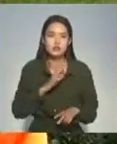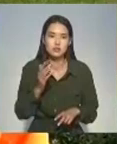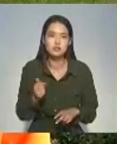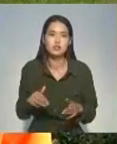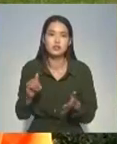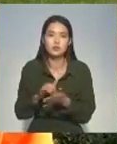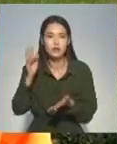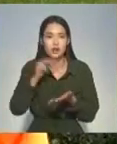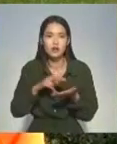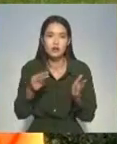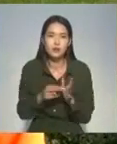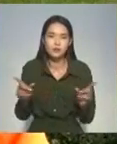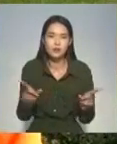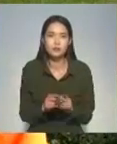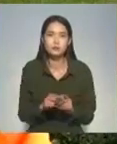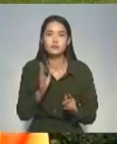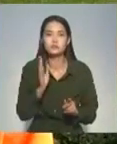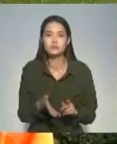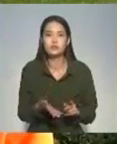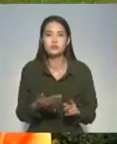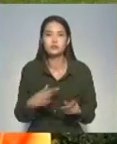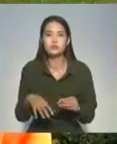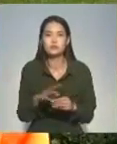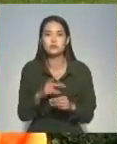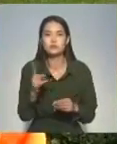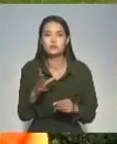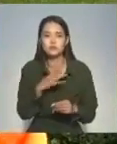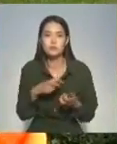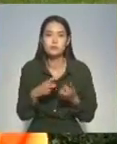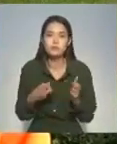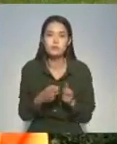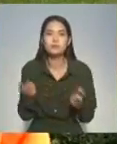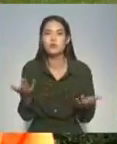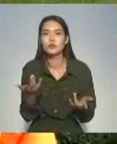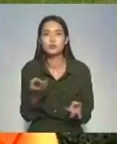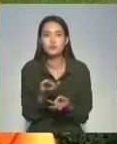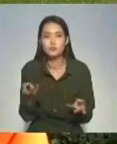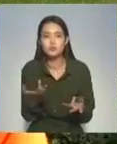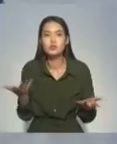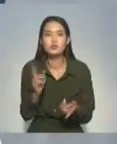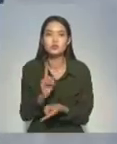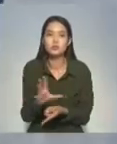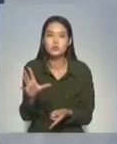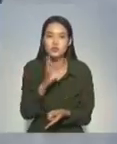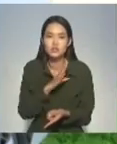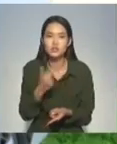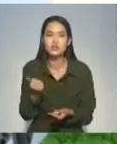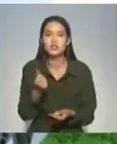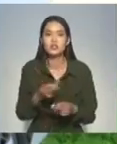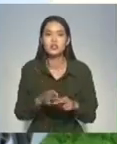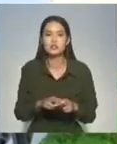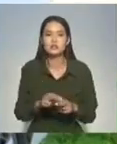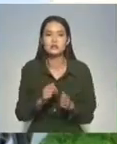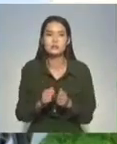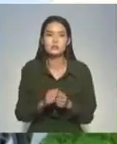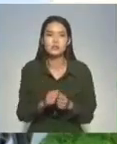вместе планировать там какие-то дела, проблемы, какие нужно решать в первую очередь, например. Акимы будут считаться